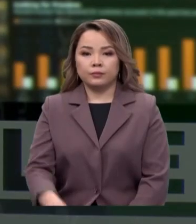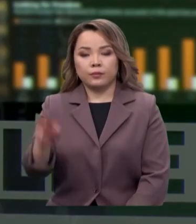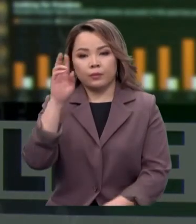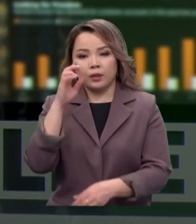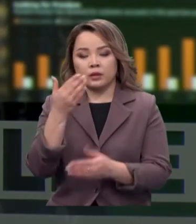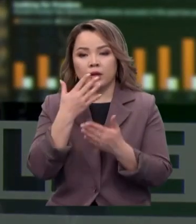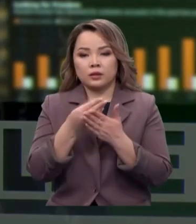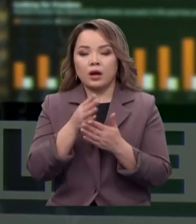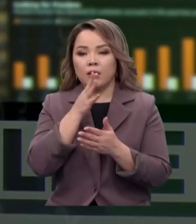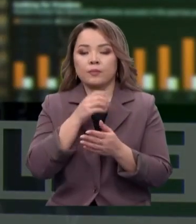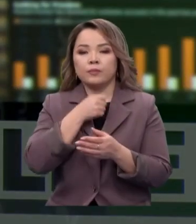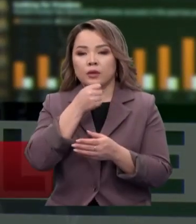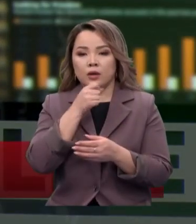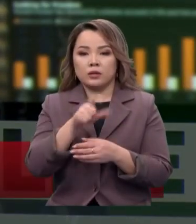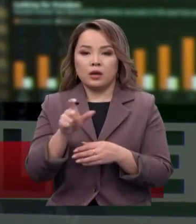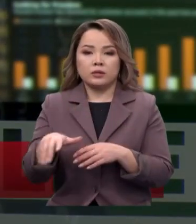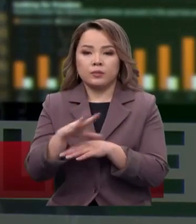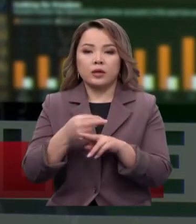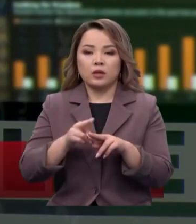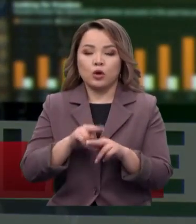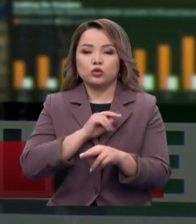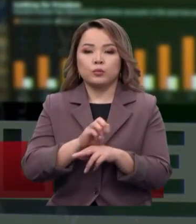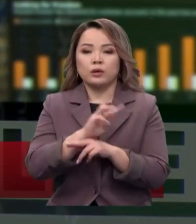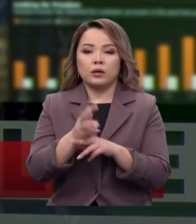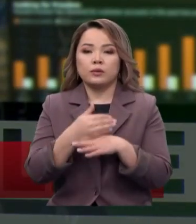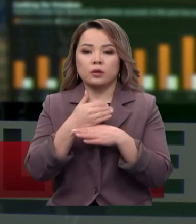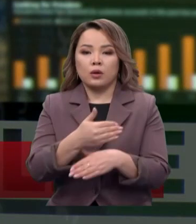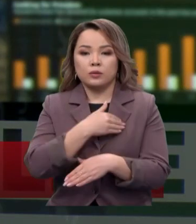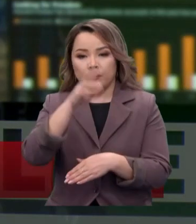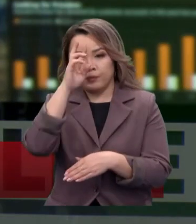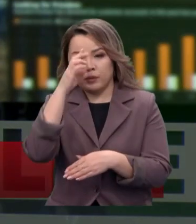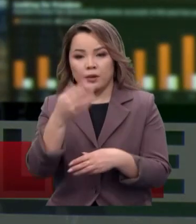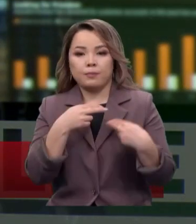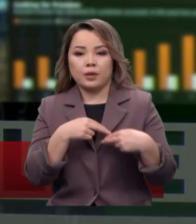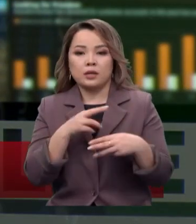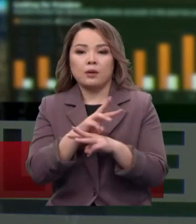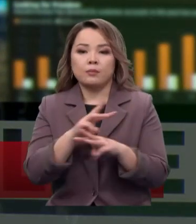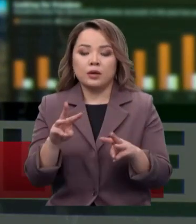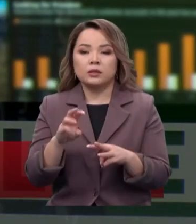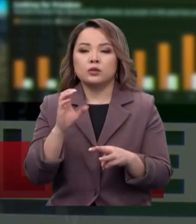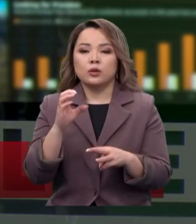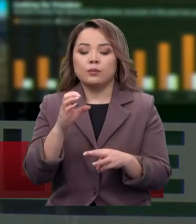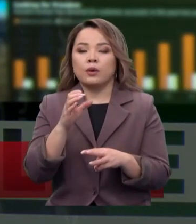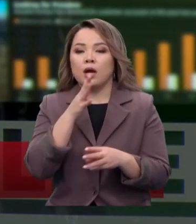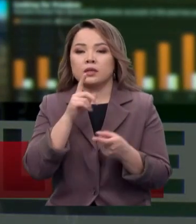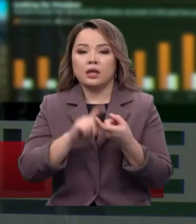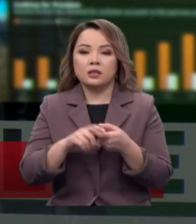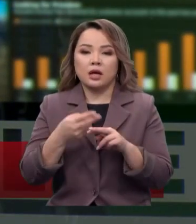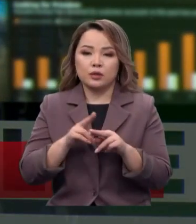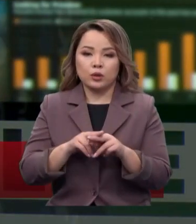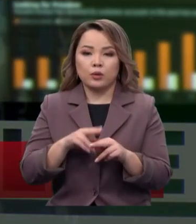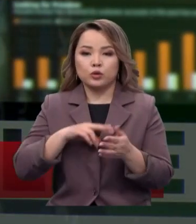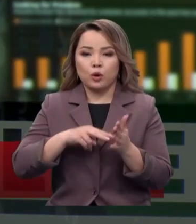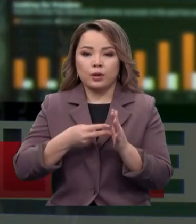Мемлекет елге жастағы азаматтарды жұмыспен қамтуға көмектеспекші. Бұл үшін Еңбек министрлігі күміс жас жобасын іске қосқалы